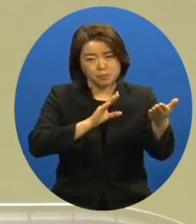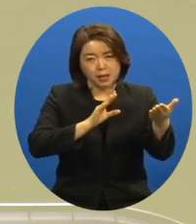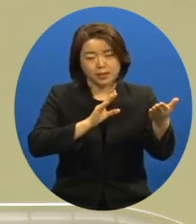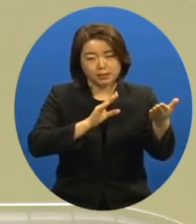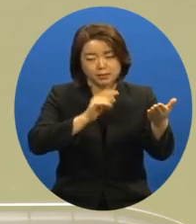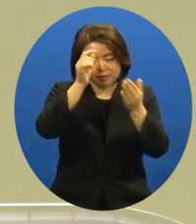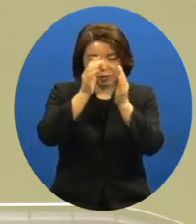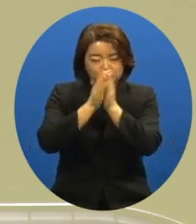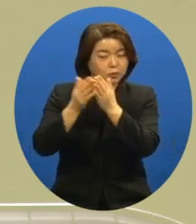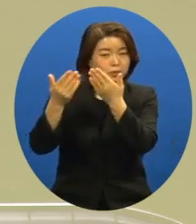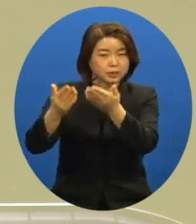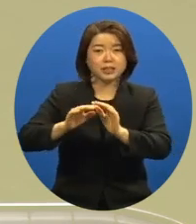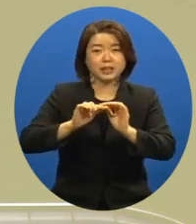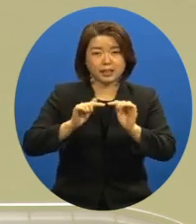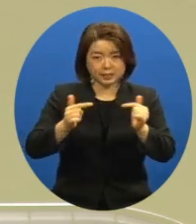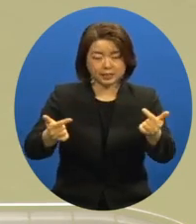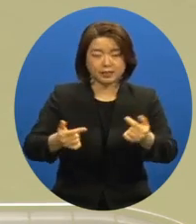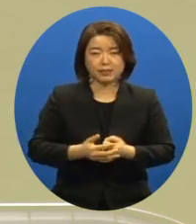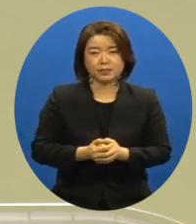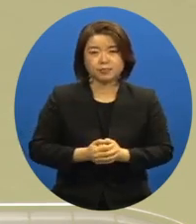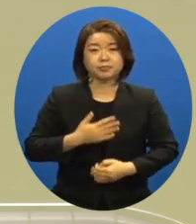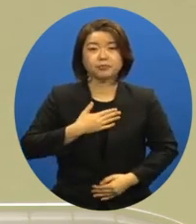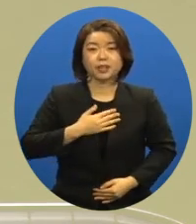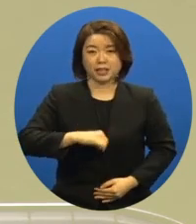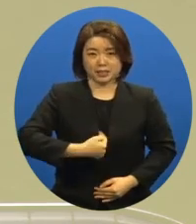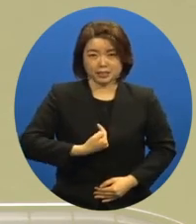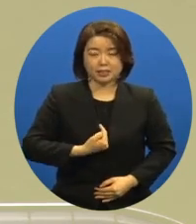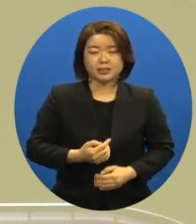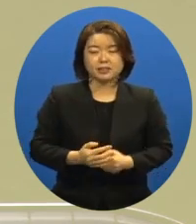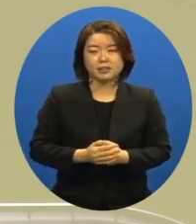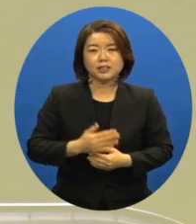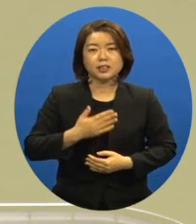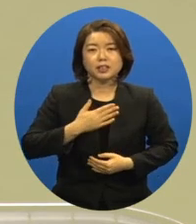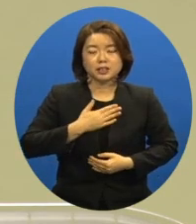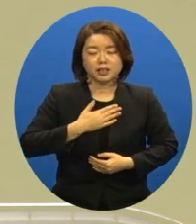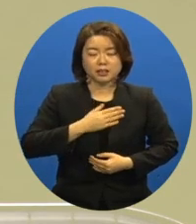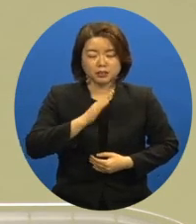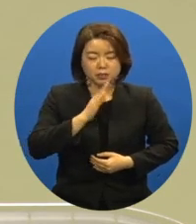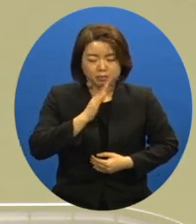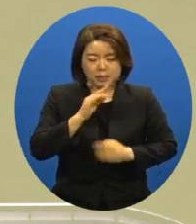아니고 우리 자신이 정말 주님과 개인적으로